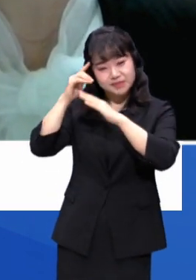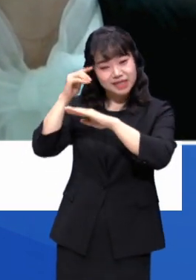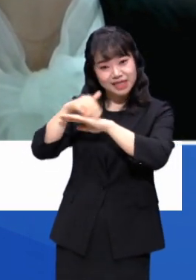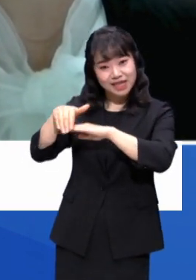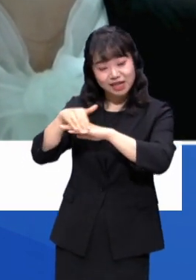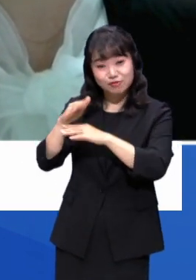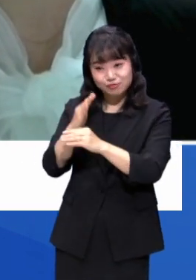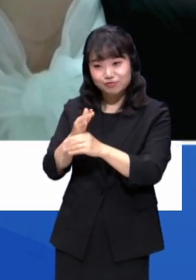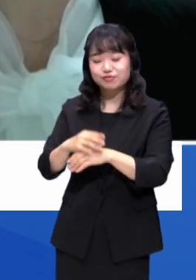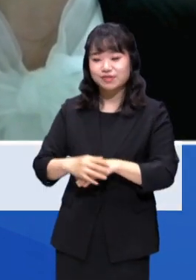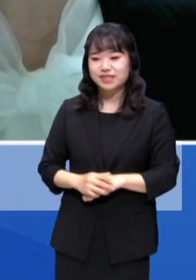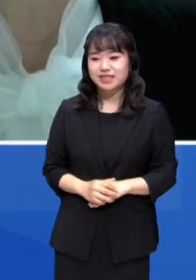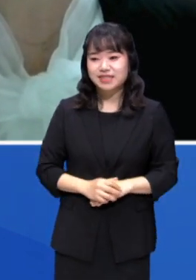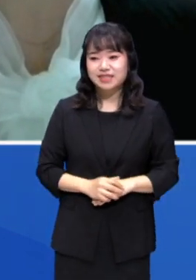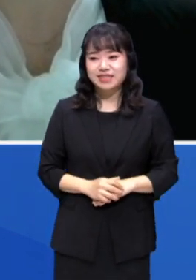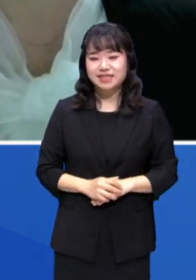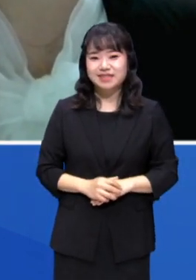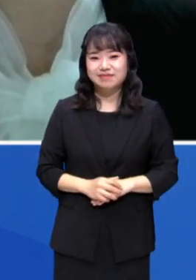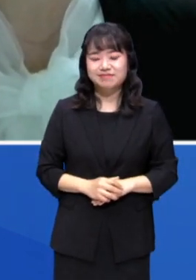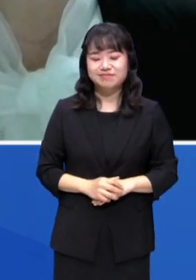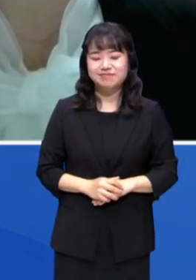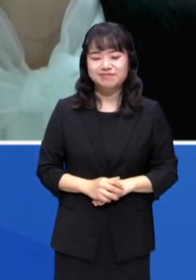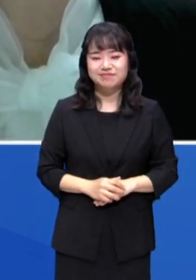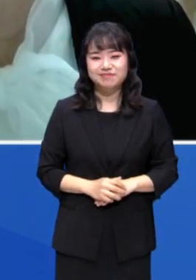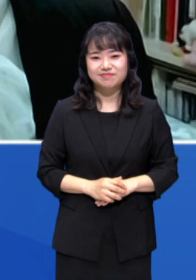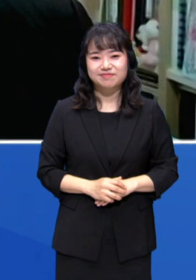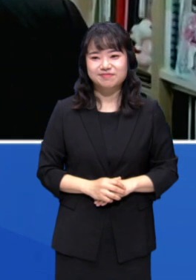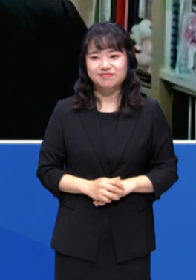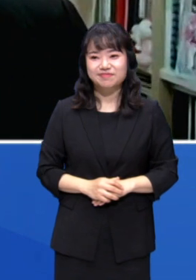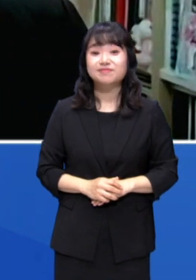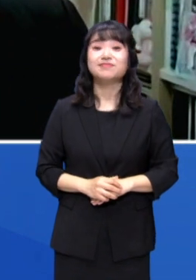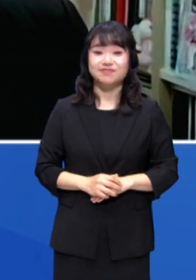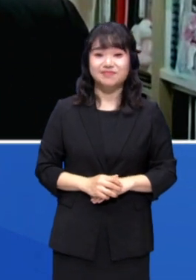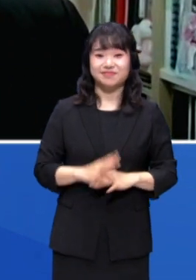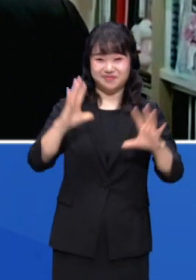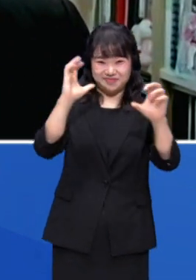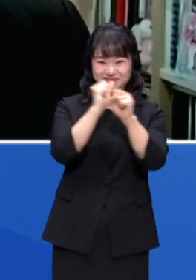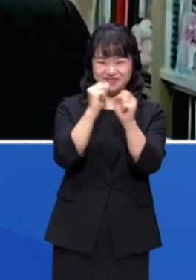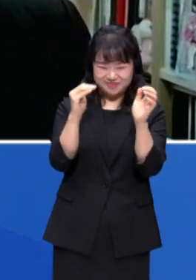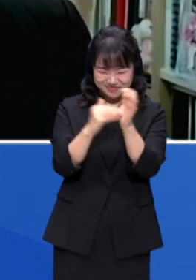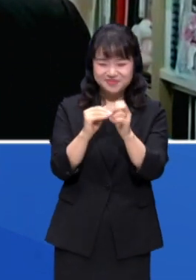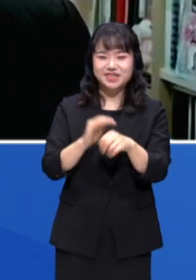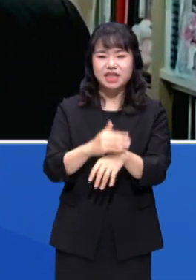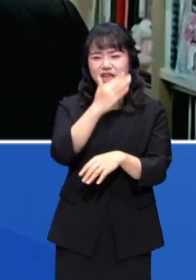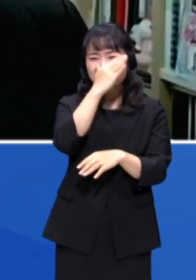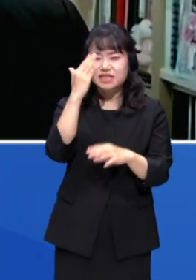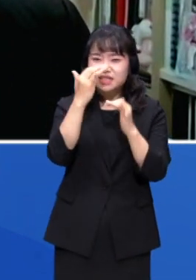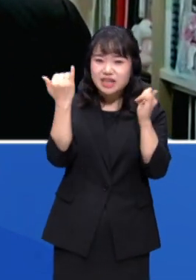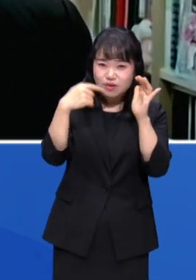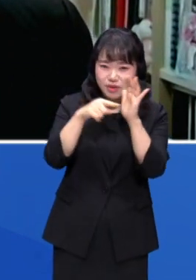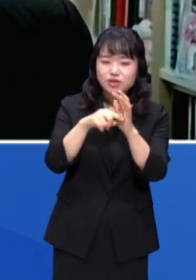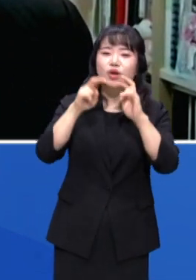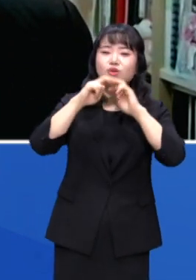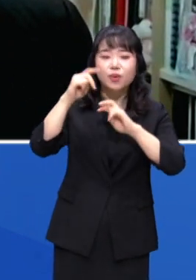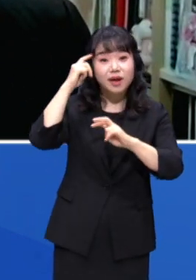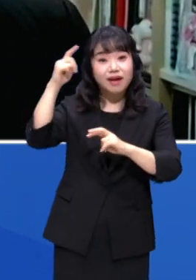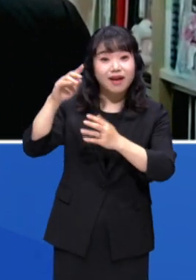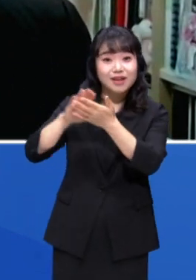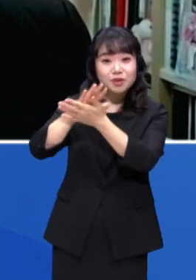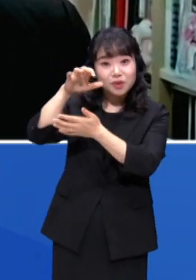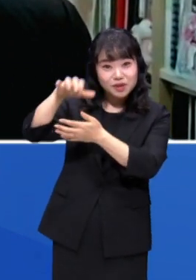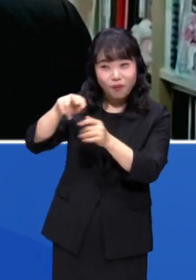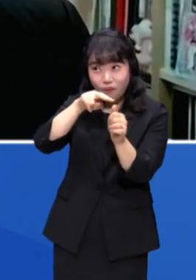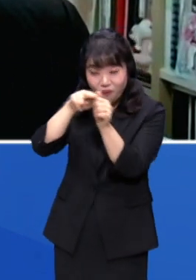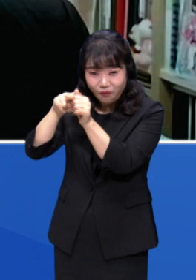계획이라고도 하더라고요. 이상입니다. 네, 여기까지 듣겠습니다. 이 청년들의 음악 창작 놀이터